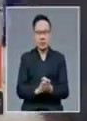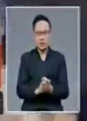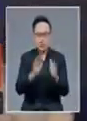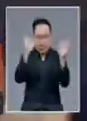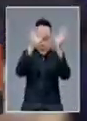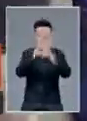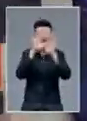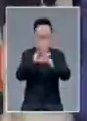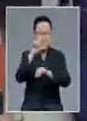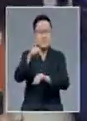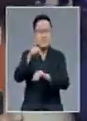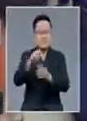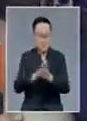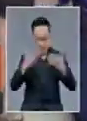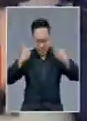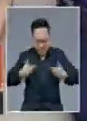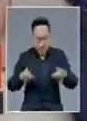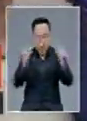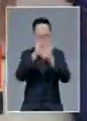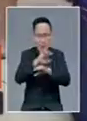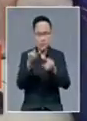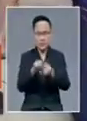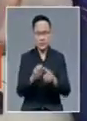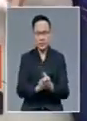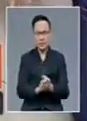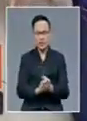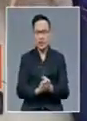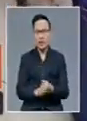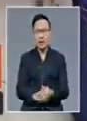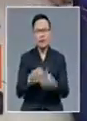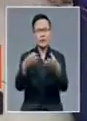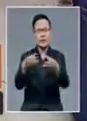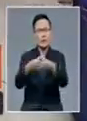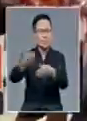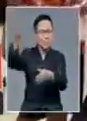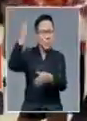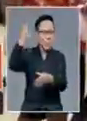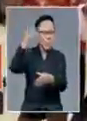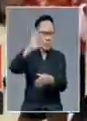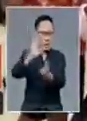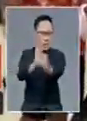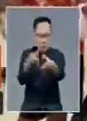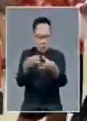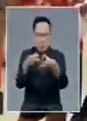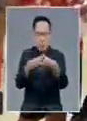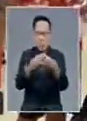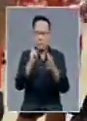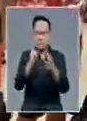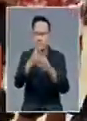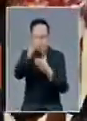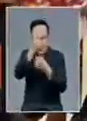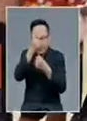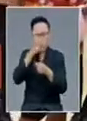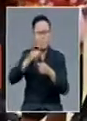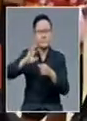ดูไว้เขาก็ไม่ได้เป็นยุคเอลวิสนะน่าจะเป็นรุ่นหลังๆที่เป็นแฟนตามมา ใช่ตามคุณพ่อคุณแม่ ใช่ เสียงเพลง I Was